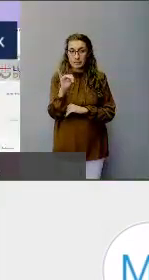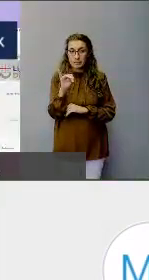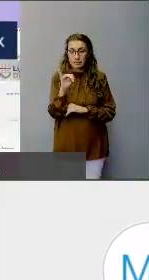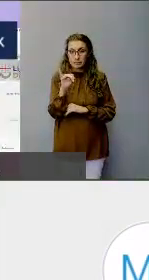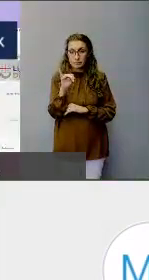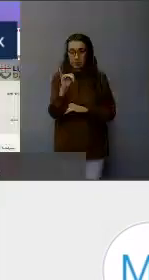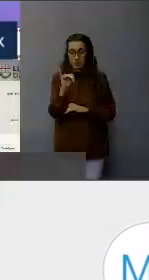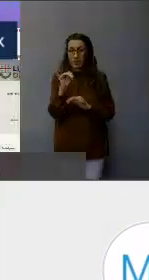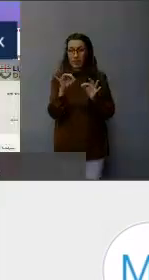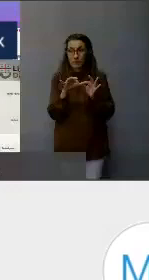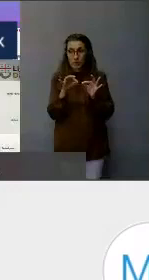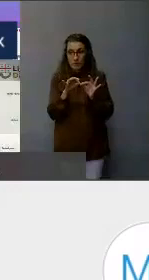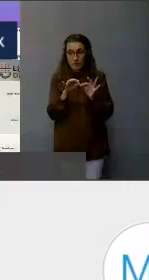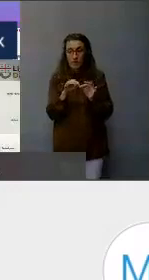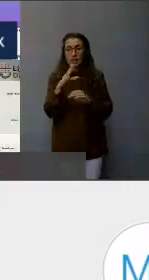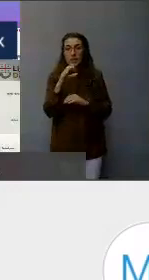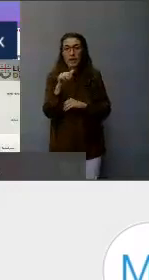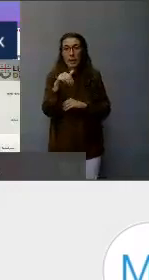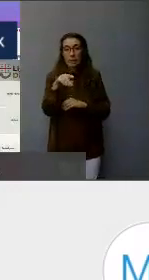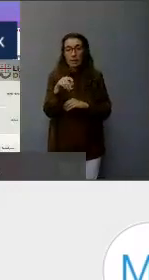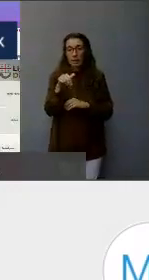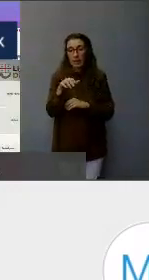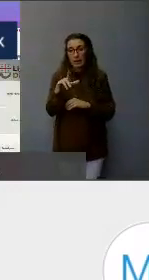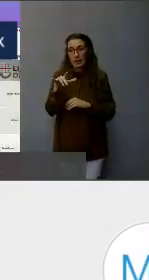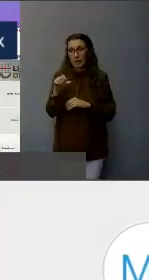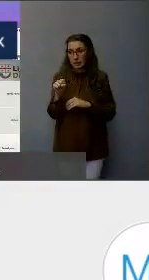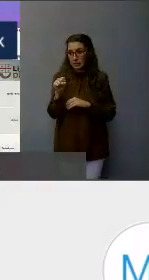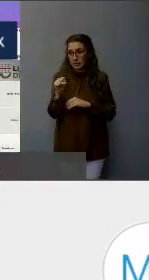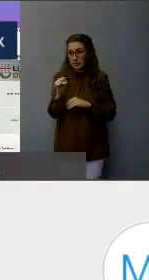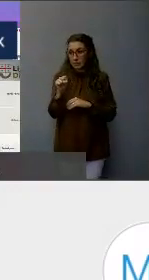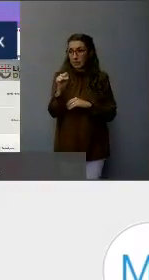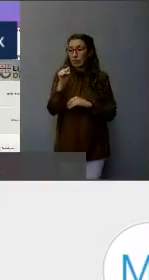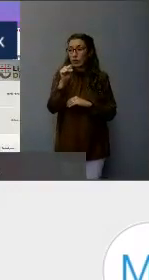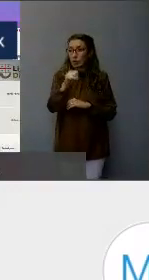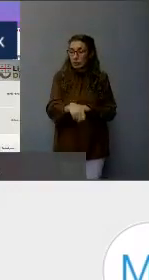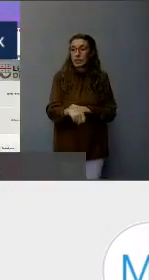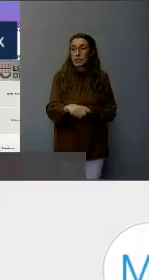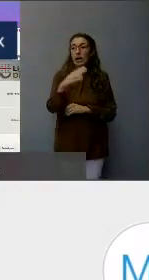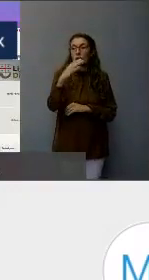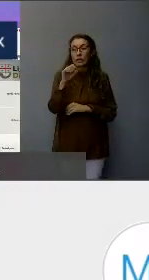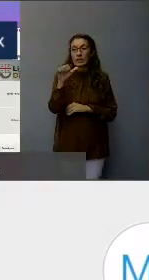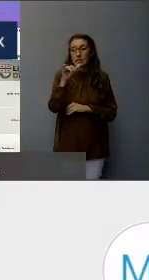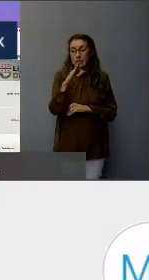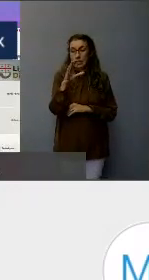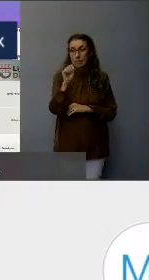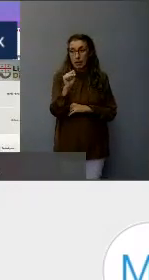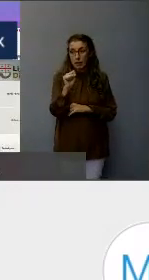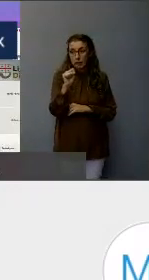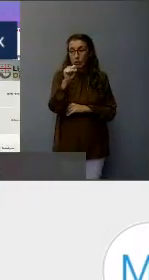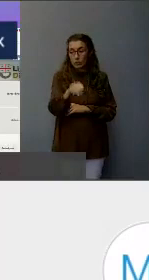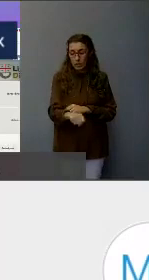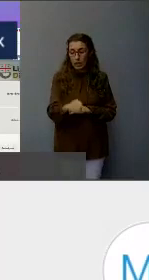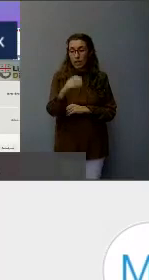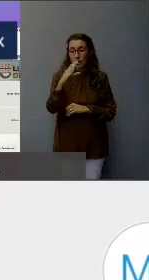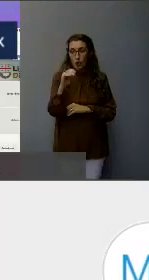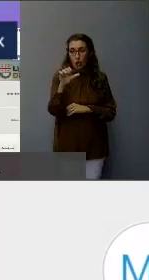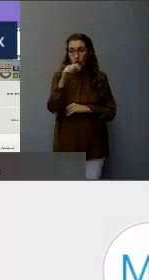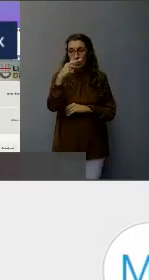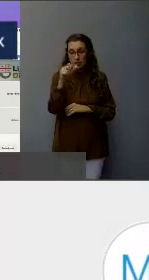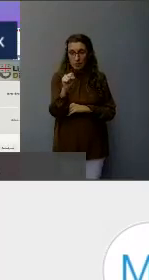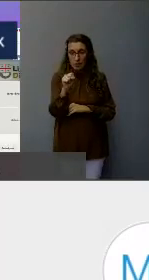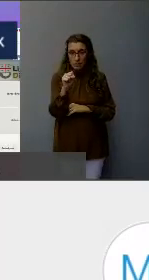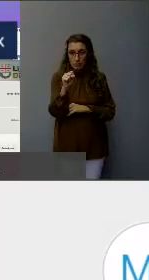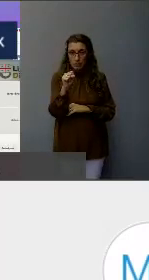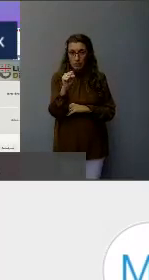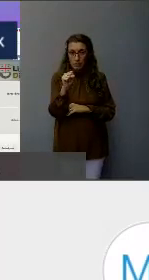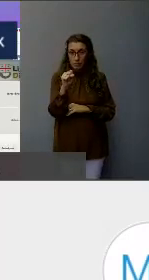favorevoli signore campanella io consigliere cassibba tra il consigliere costa